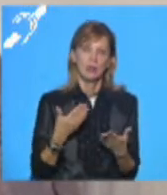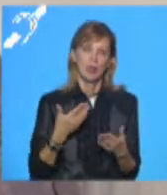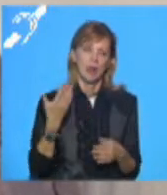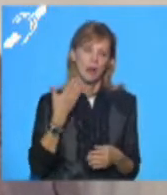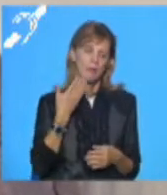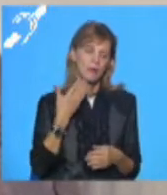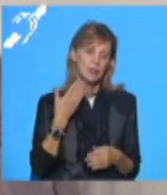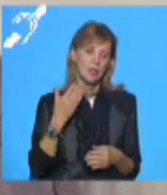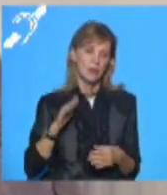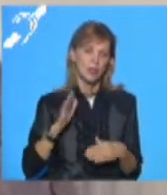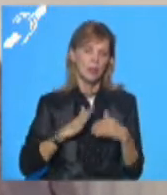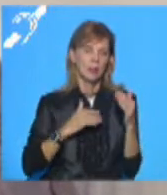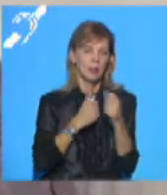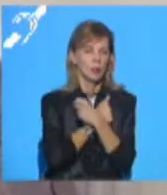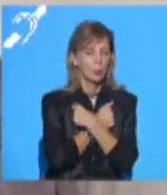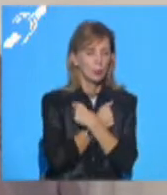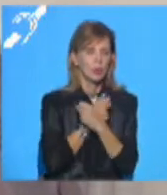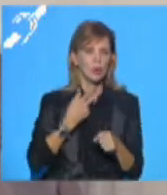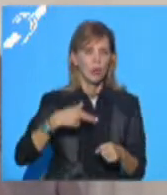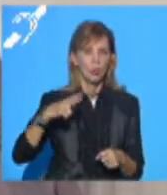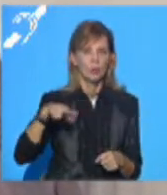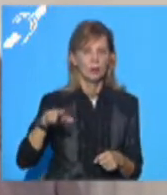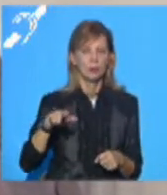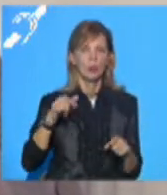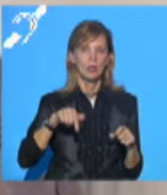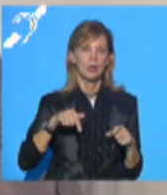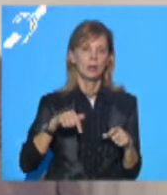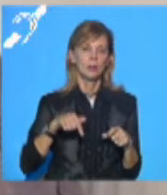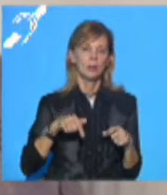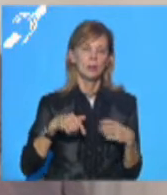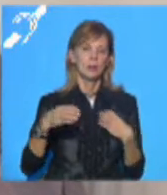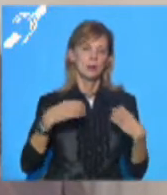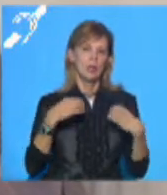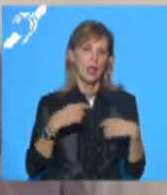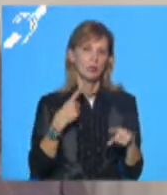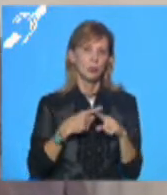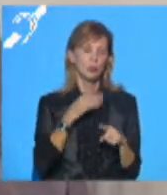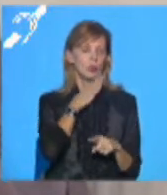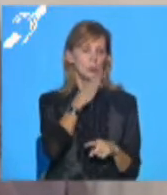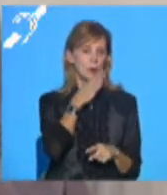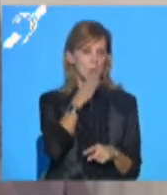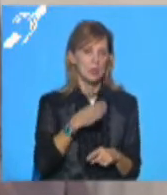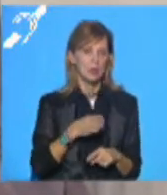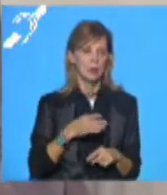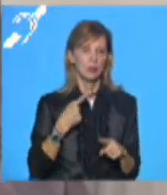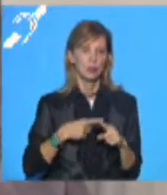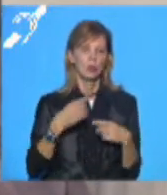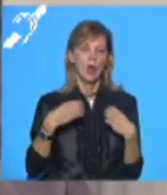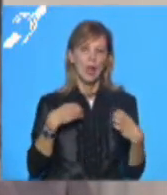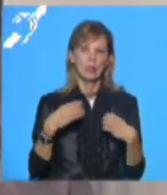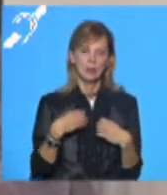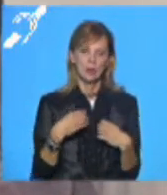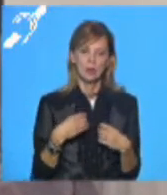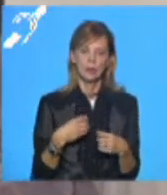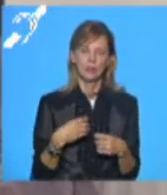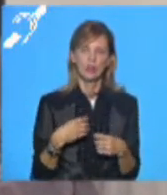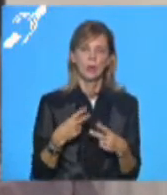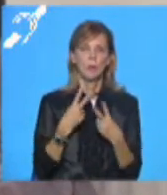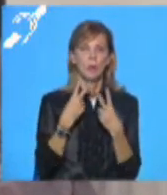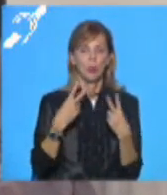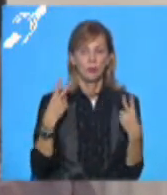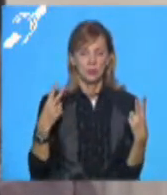și a iubit și a continuat genul la modul cel mai frumos, cu artiști de